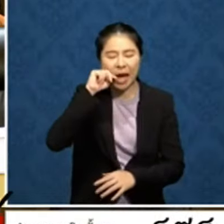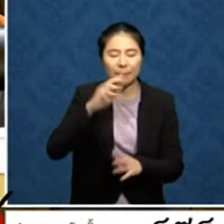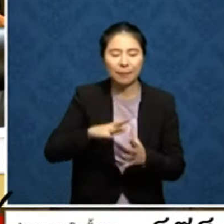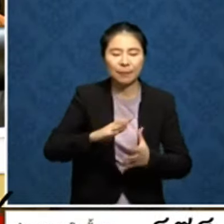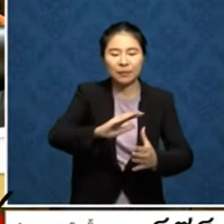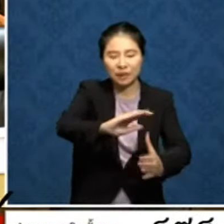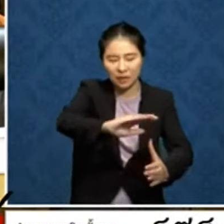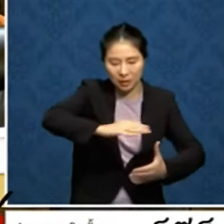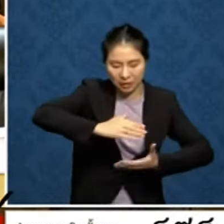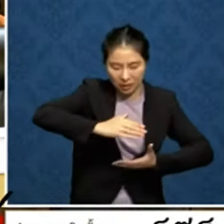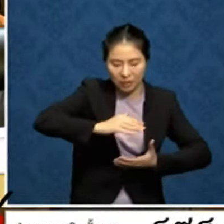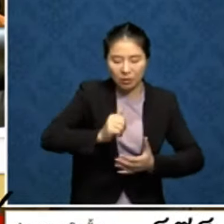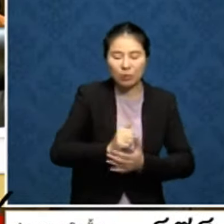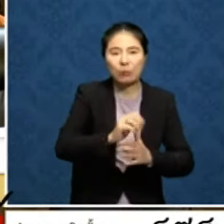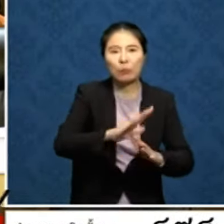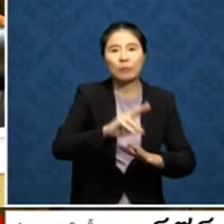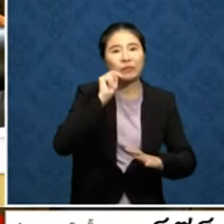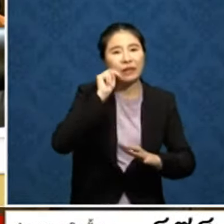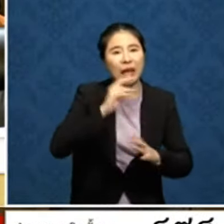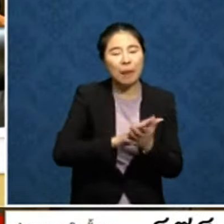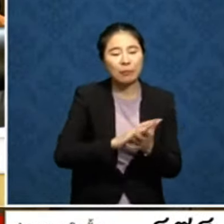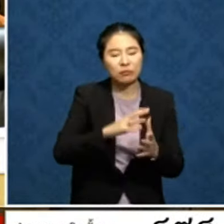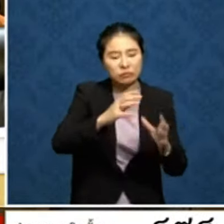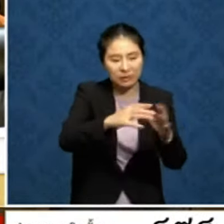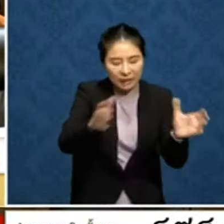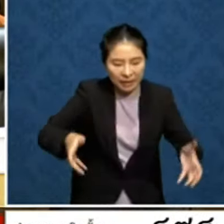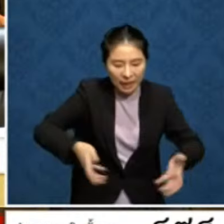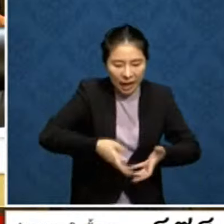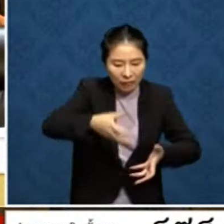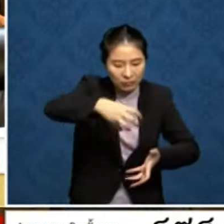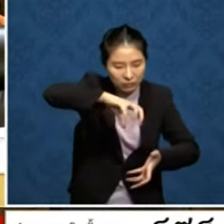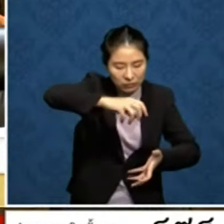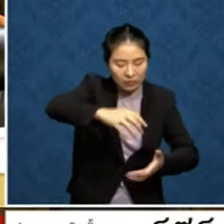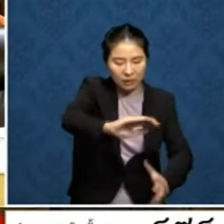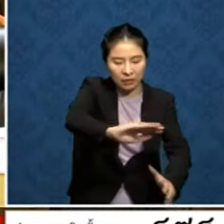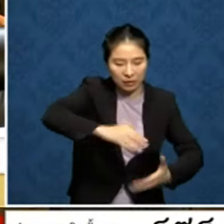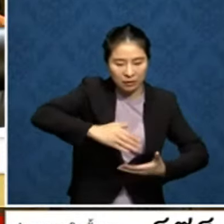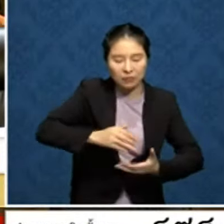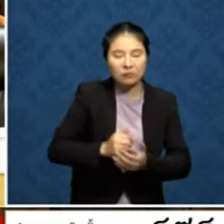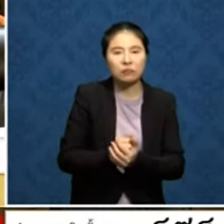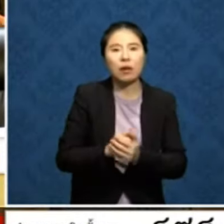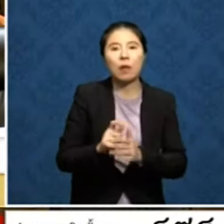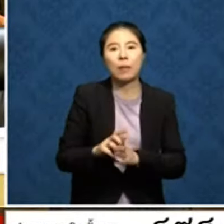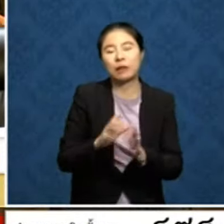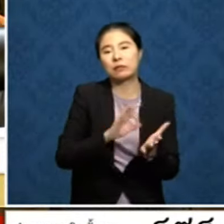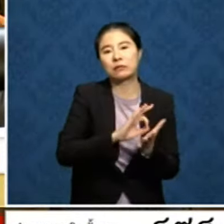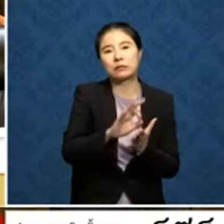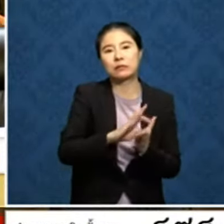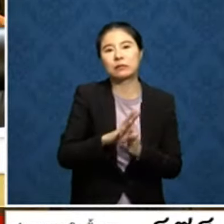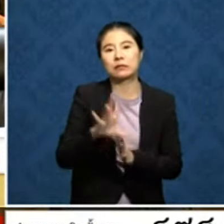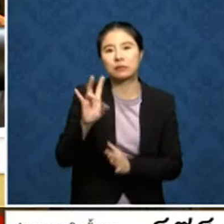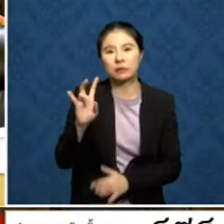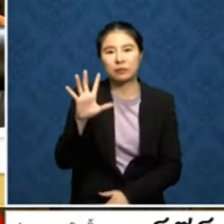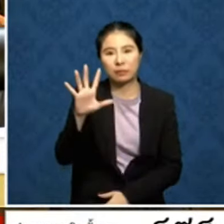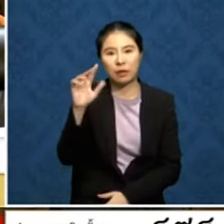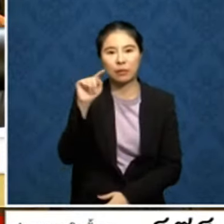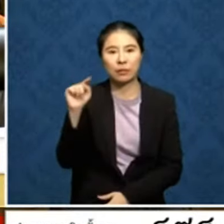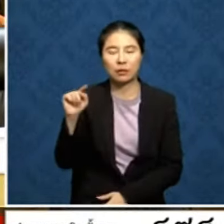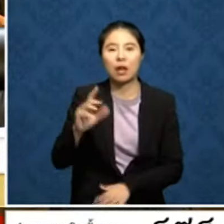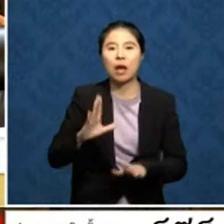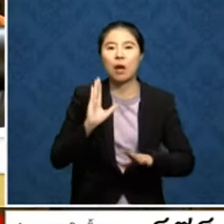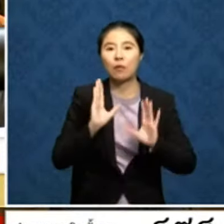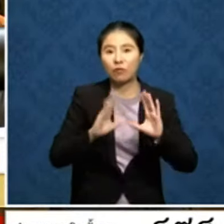บรรจุถังบรรจุขวดมาดื่มเกือบ 75%อยากปรึกษาหารือท่านประธานผ่านไปยังรัฐบาลครับให้เห็นถึงความ